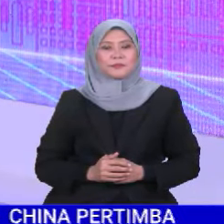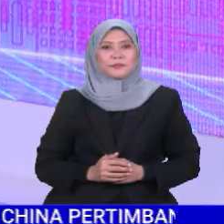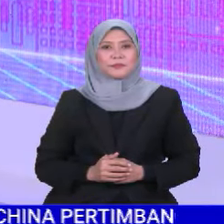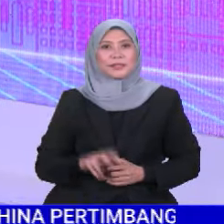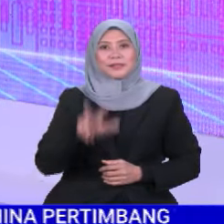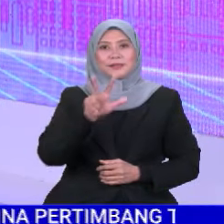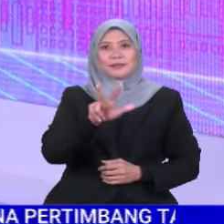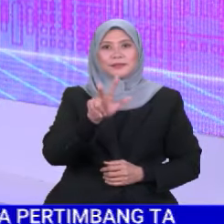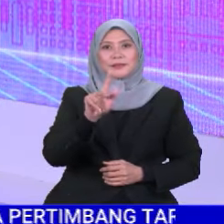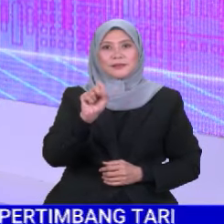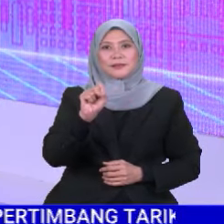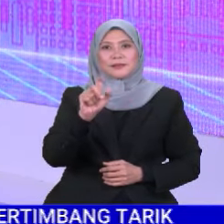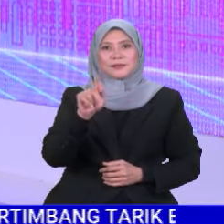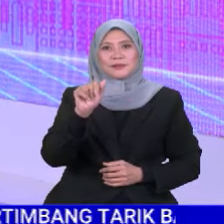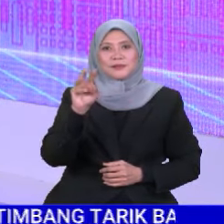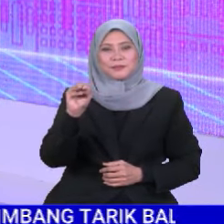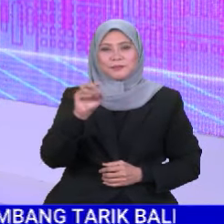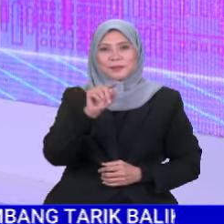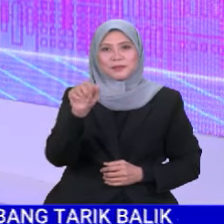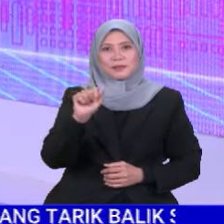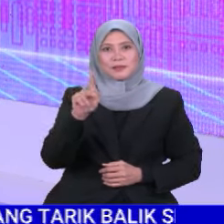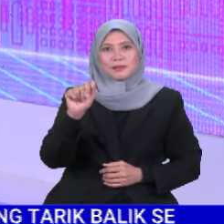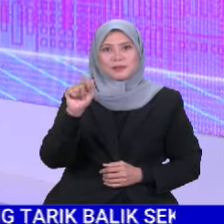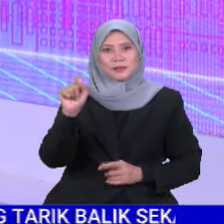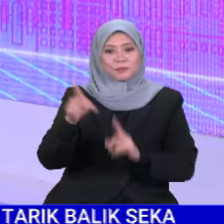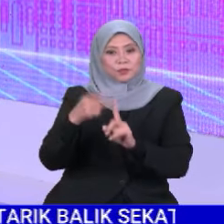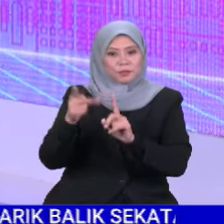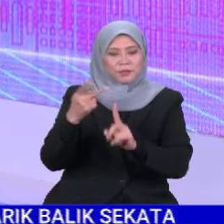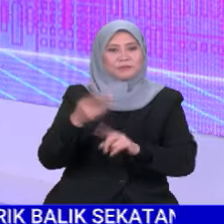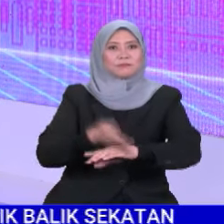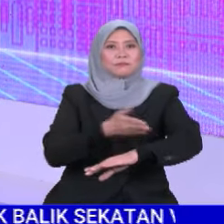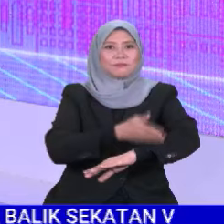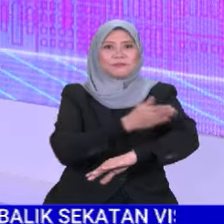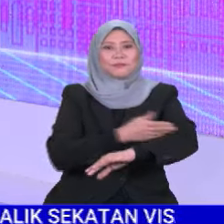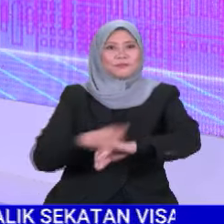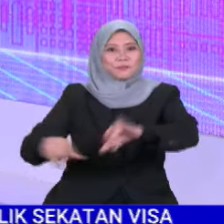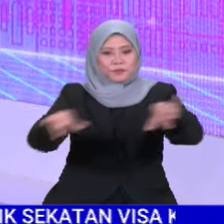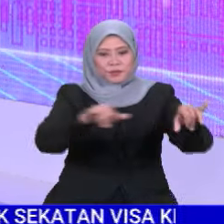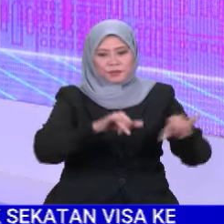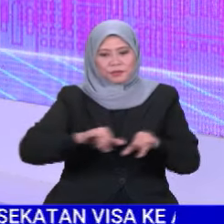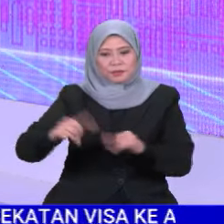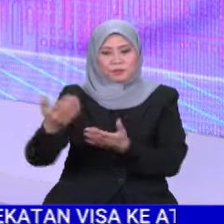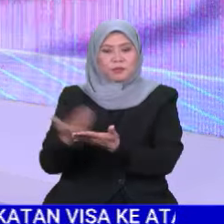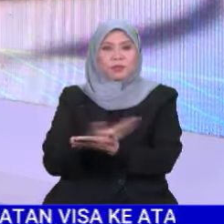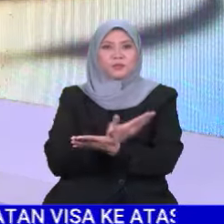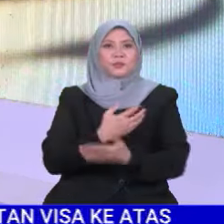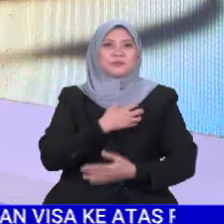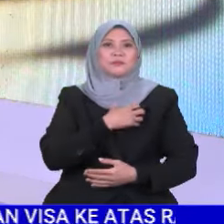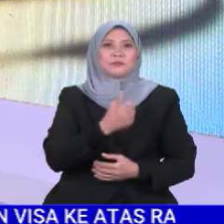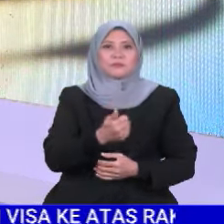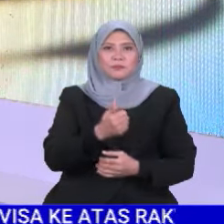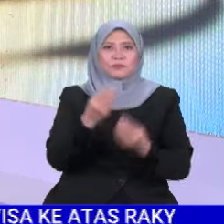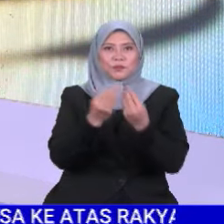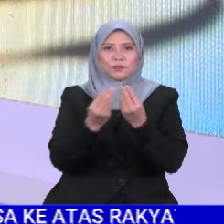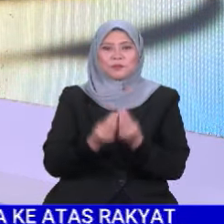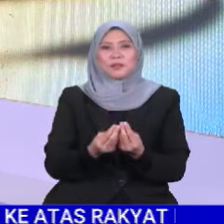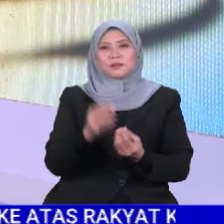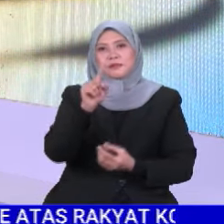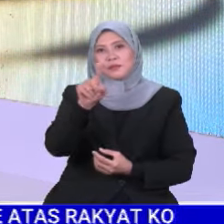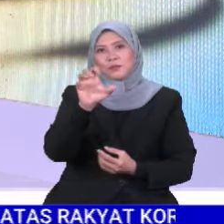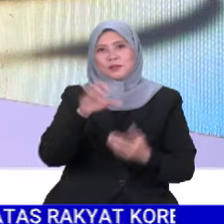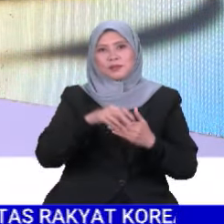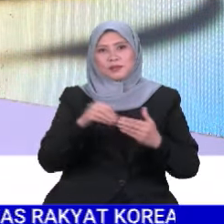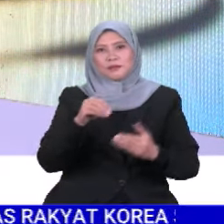Tiga skim agihan zakat Pulau Pinang ditambah baik menerusi pelarasan baharu kadar Saguhati antara